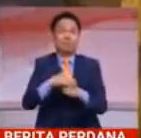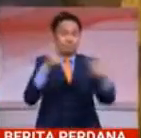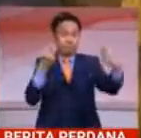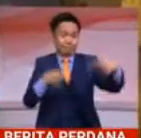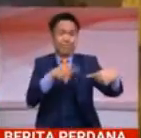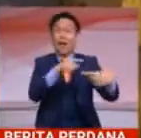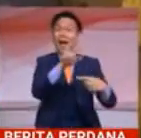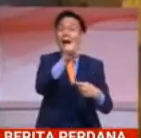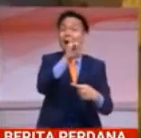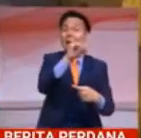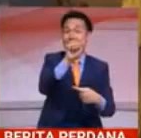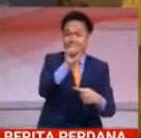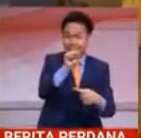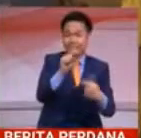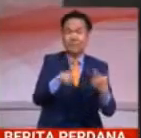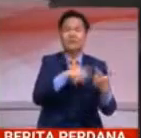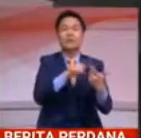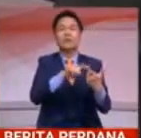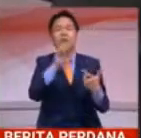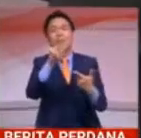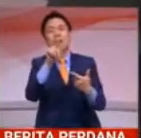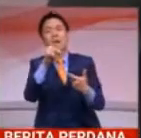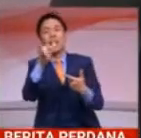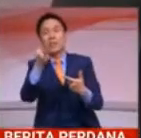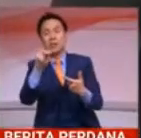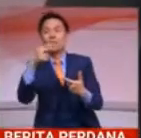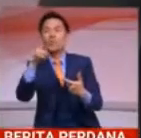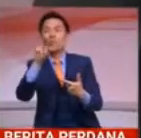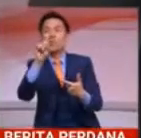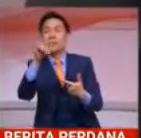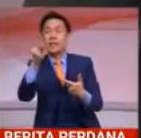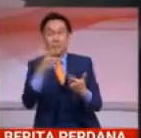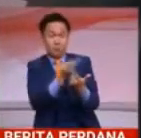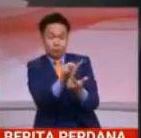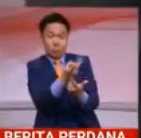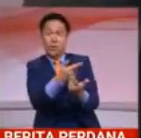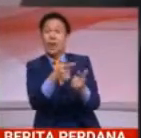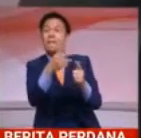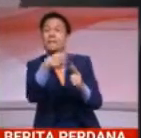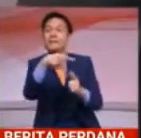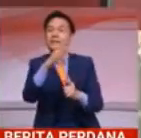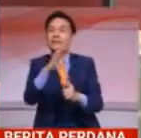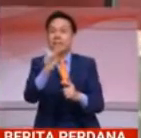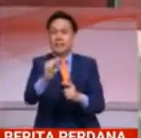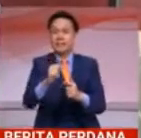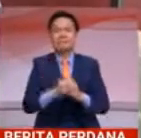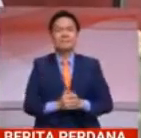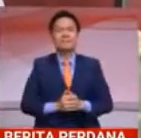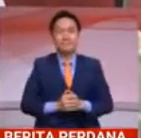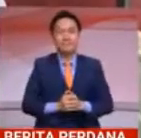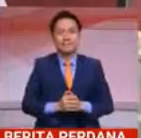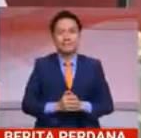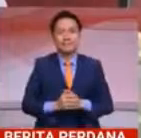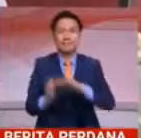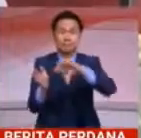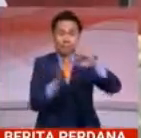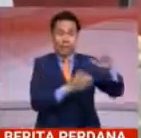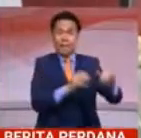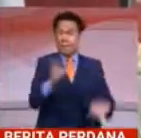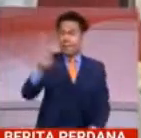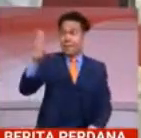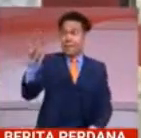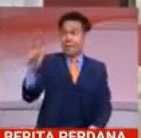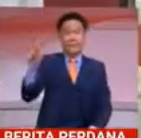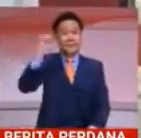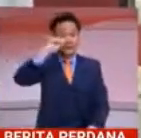Asgar Asri dan Dato' Rekan Hussein daripada Parti Cinta Sabah, PCS. Pengerusi Barisan Nasional BN Sabah,